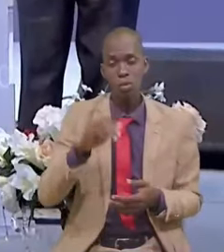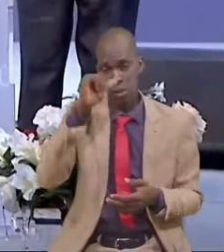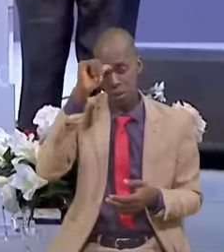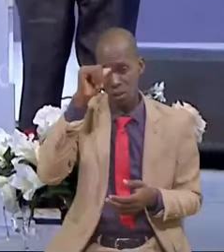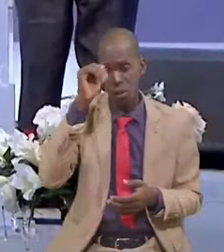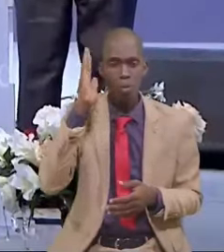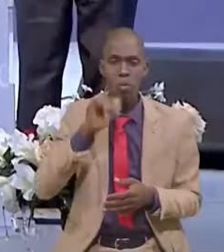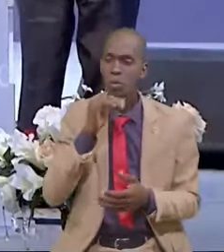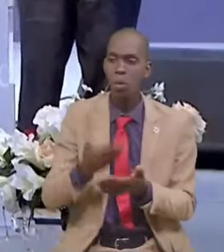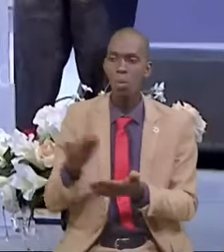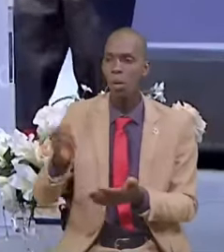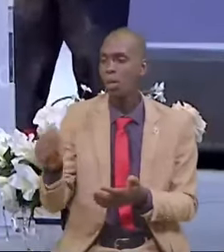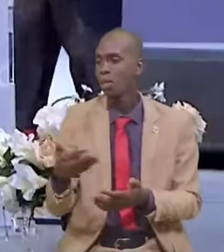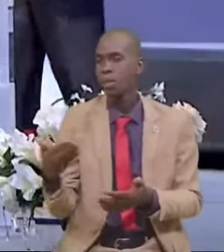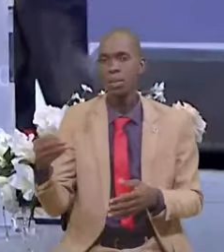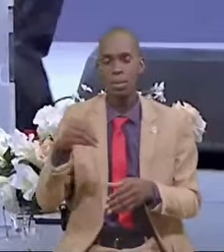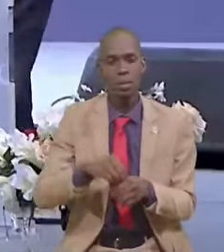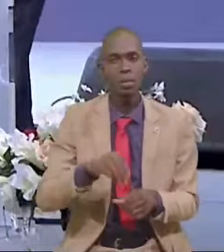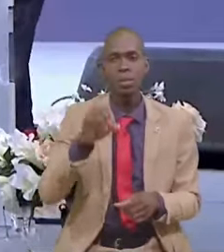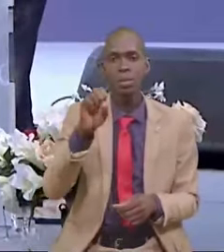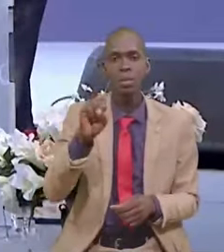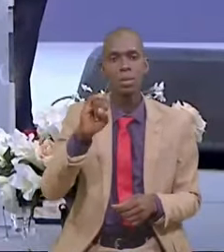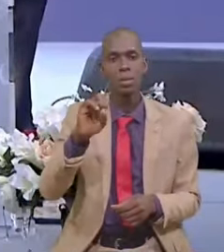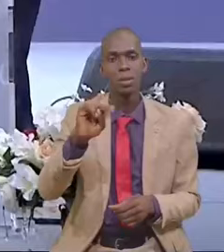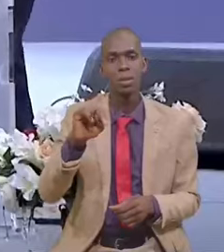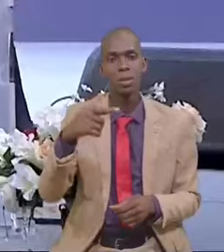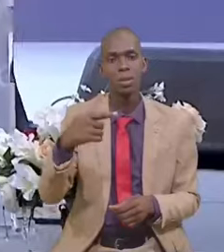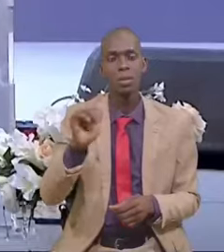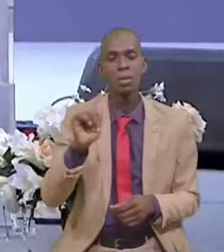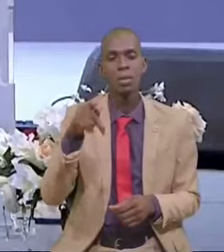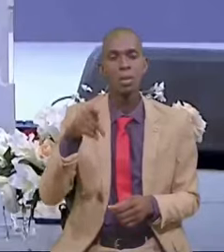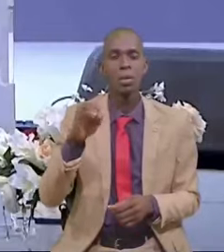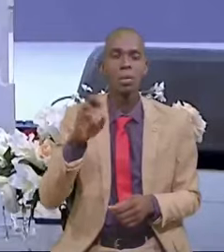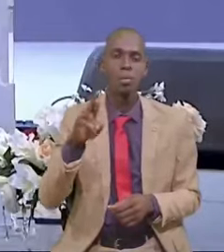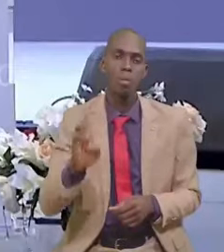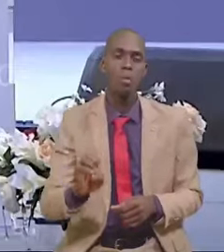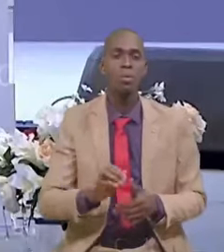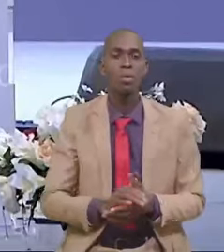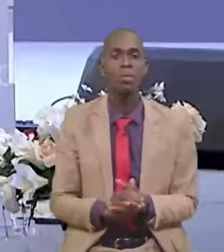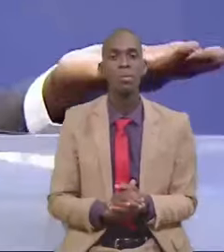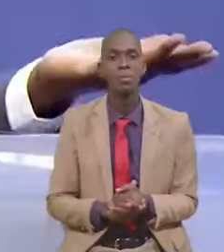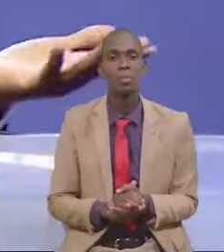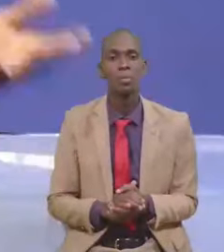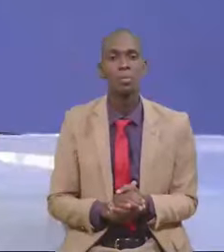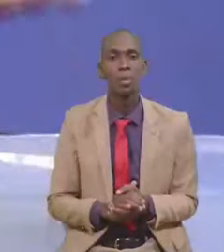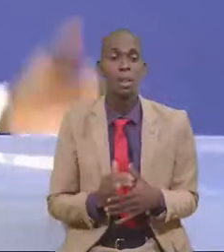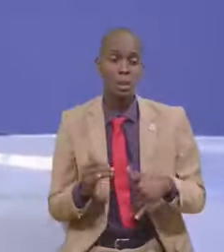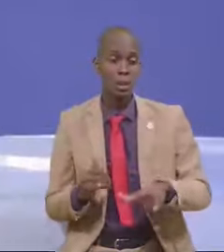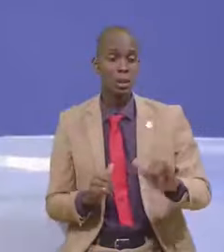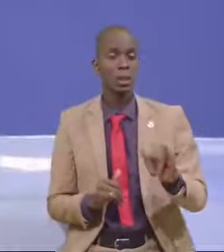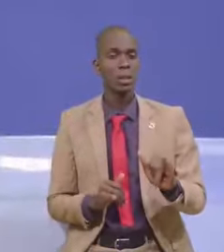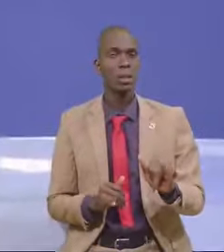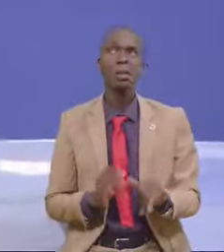Et même dans notre région ici, les rubis de l'Inde ne peuvent pas acheter quelque chose à Singapour. Mais d'y acheter.